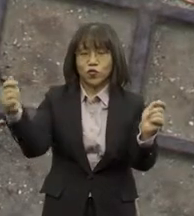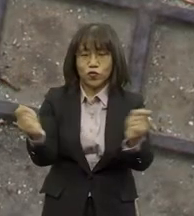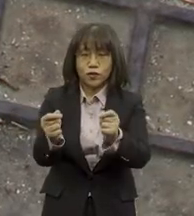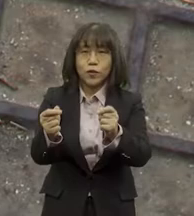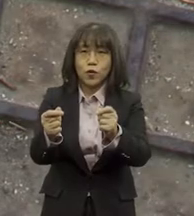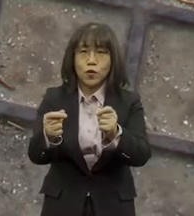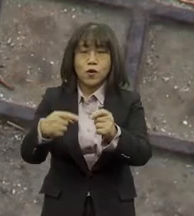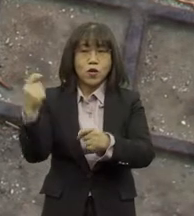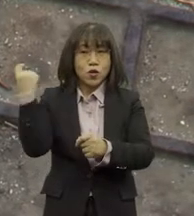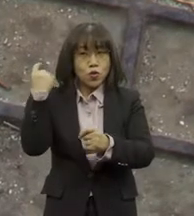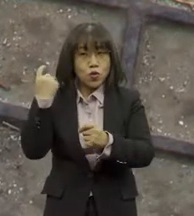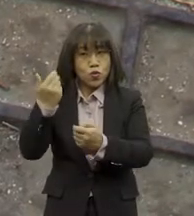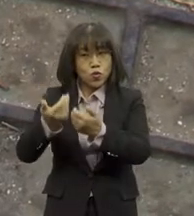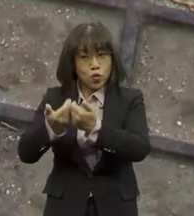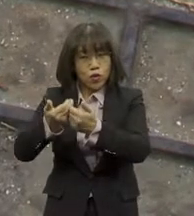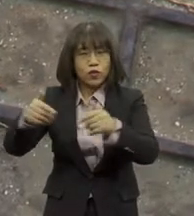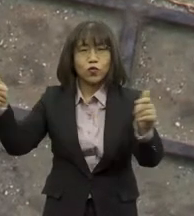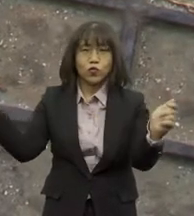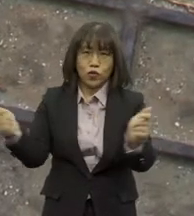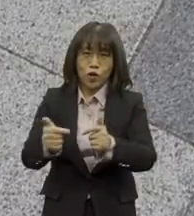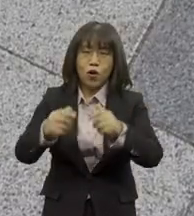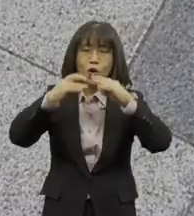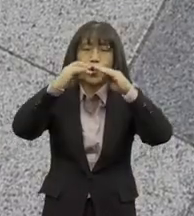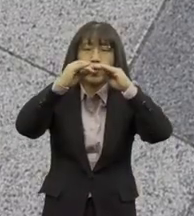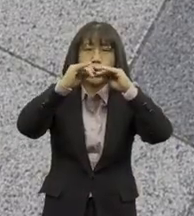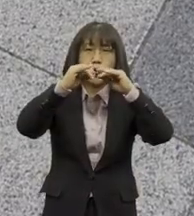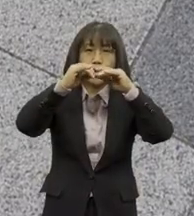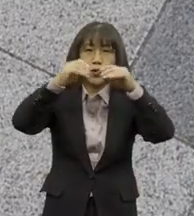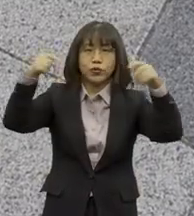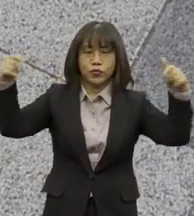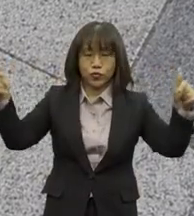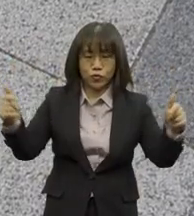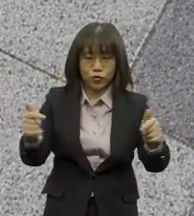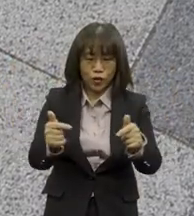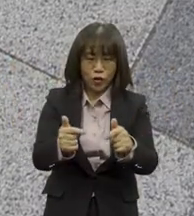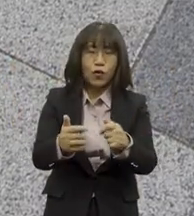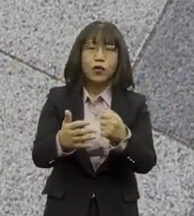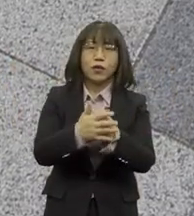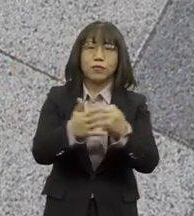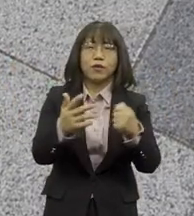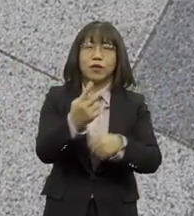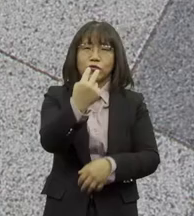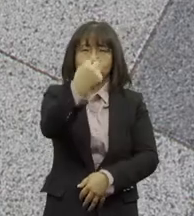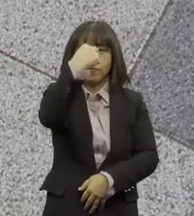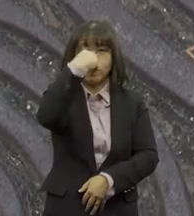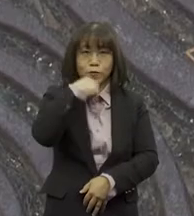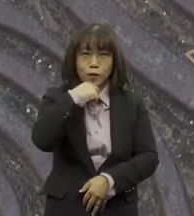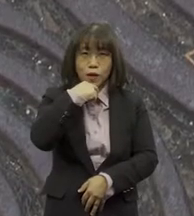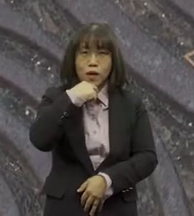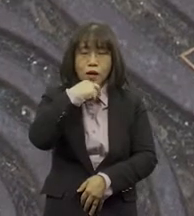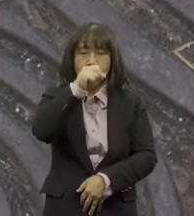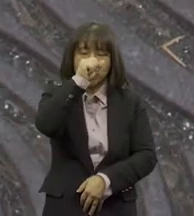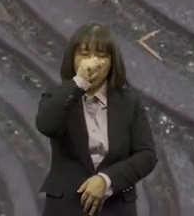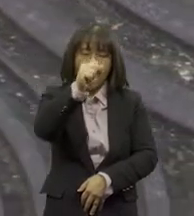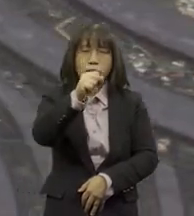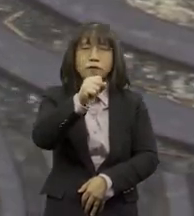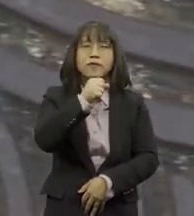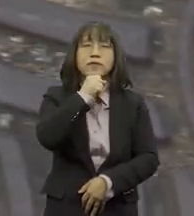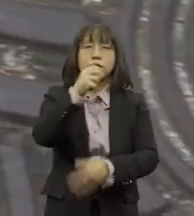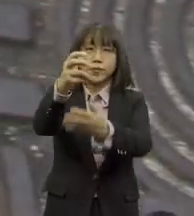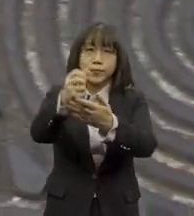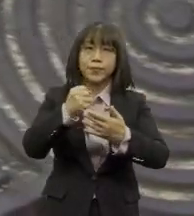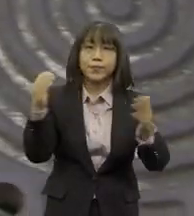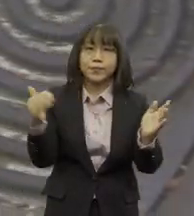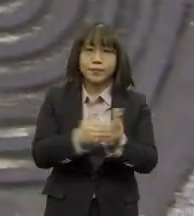효율성은 높아지고 소음과 비산먼지 저감으로 민원이 줄어드는 등 일석이조의 효과를 얻었다는 점에서 좋은